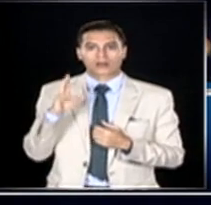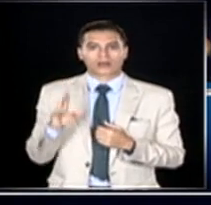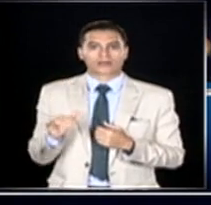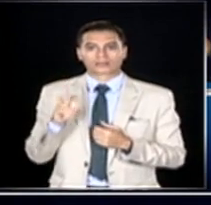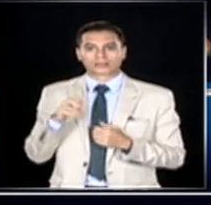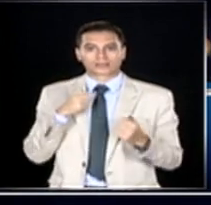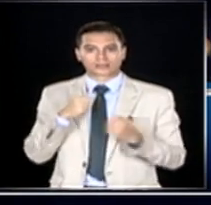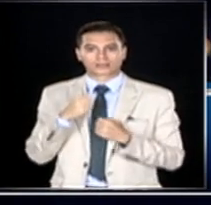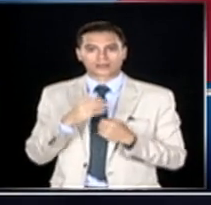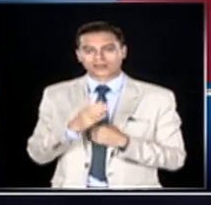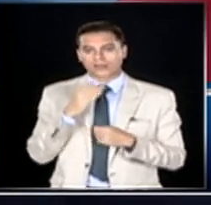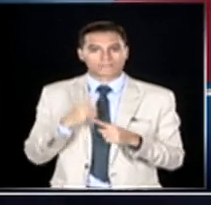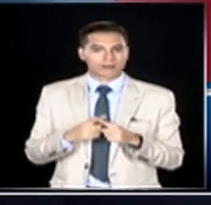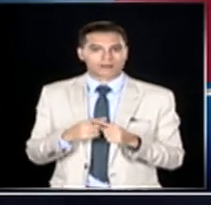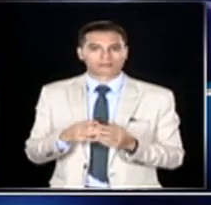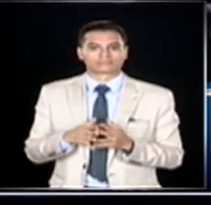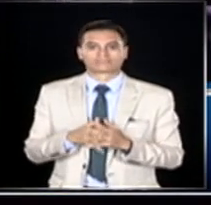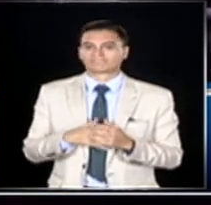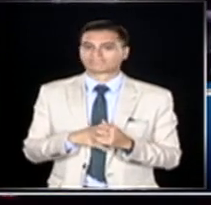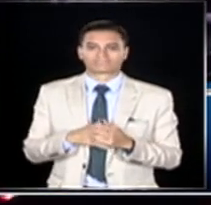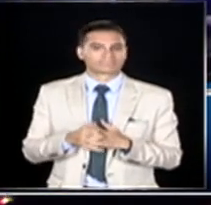الكاراتيه. إجابة خاطئة.